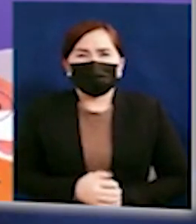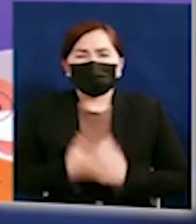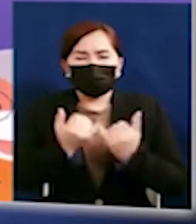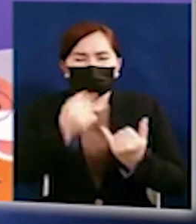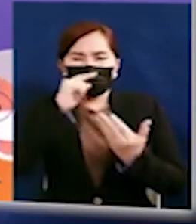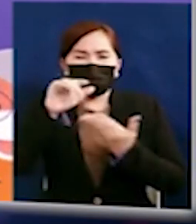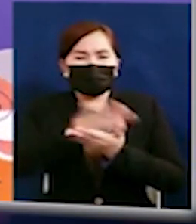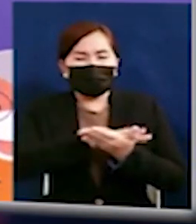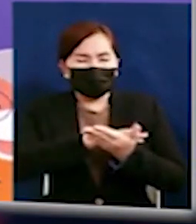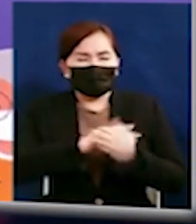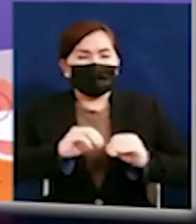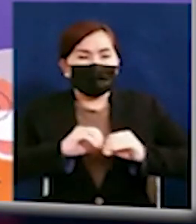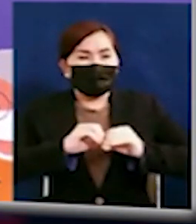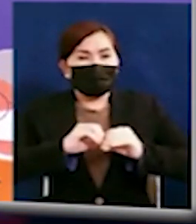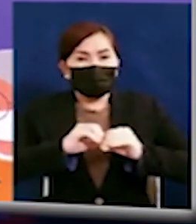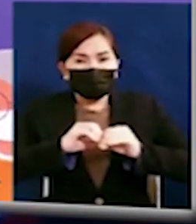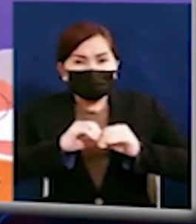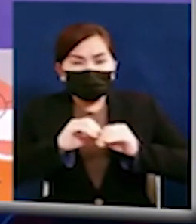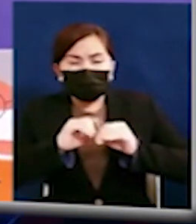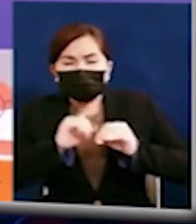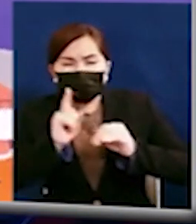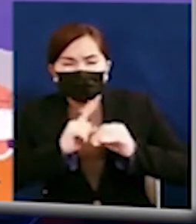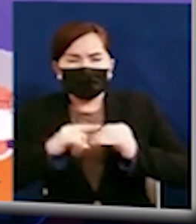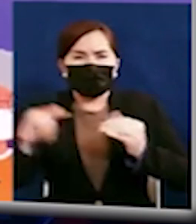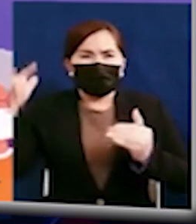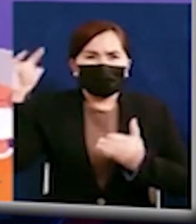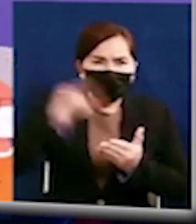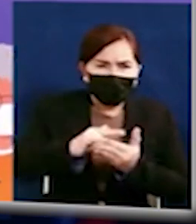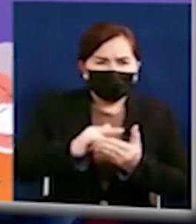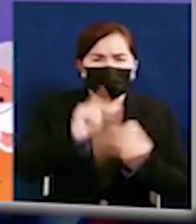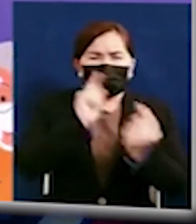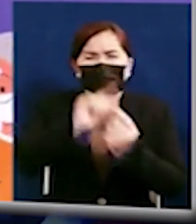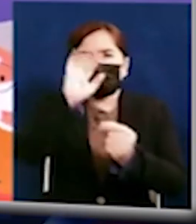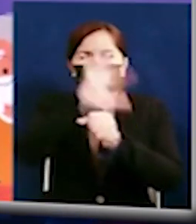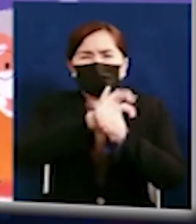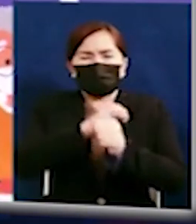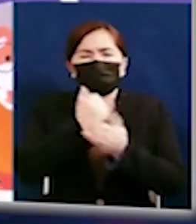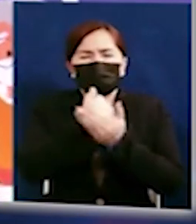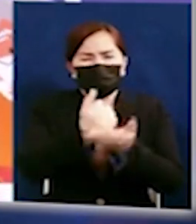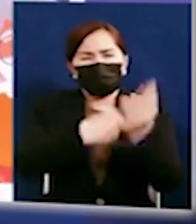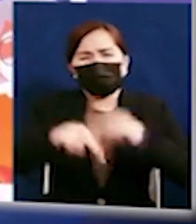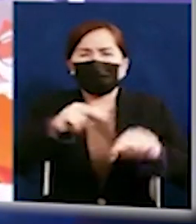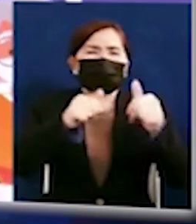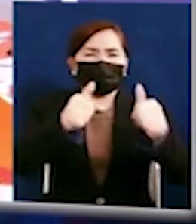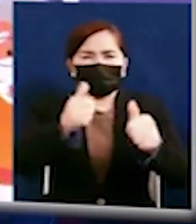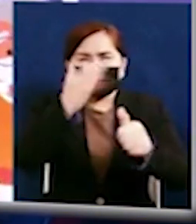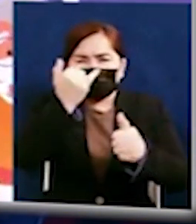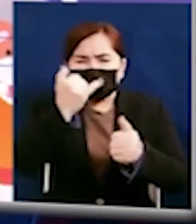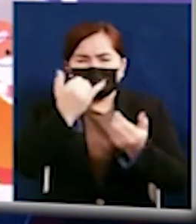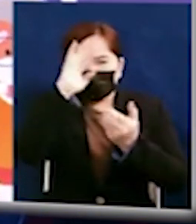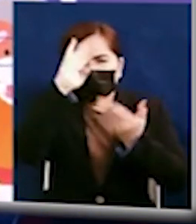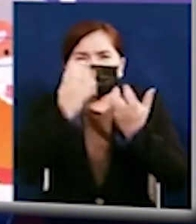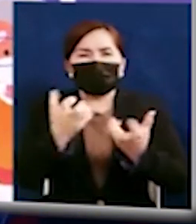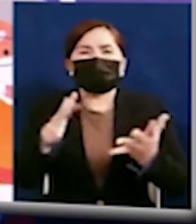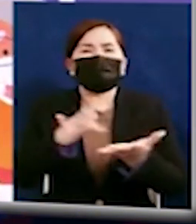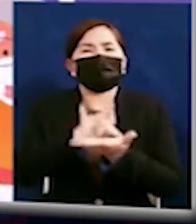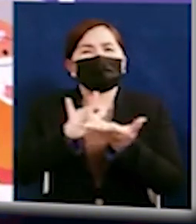ตอนนี้เรามาถึงทางแยกกันอีกครั้งหนึ่งครับเพราะมันมีการระบาดของโอมิคร